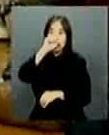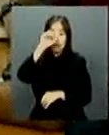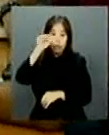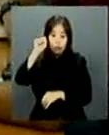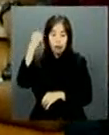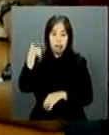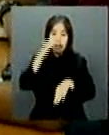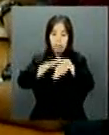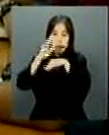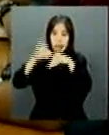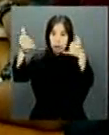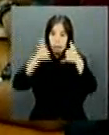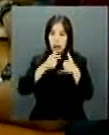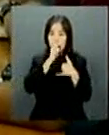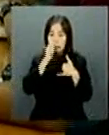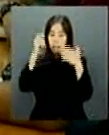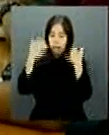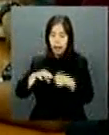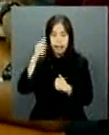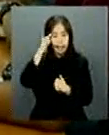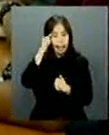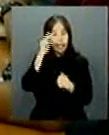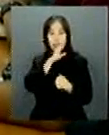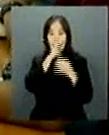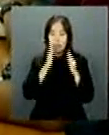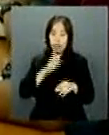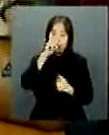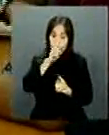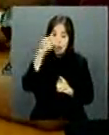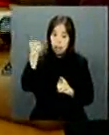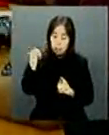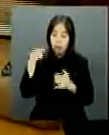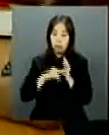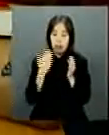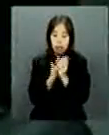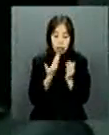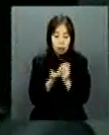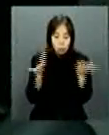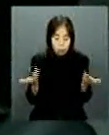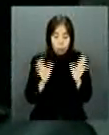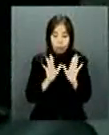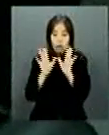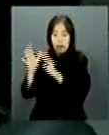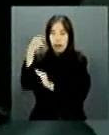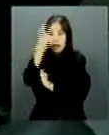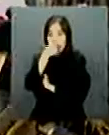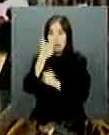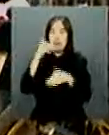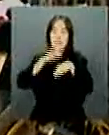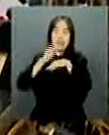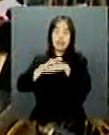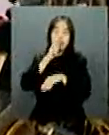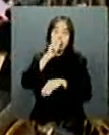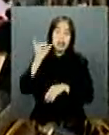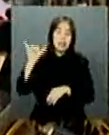รวมไปถึงการตั้งประเด็นหากผู้ตายเสียชีวิตแล้วบุคคลใดจะได้รับประโยชน์ก็ต้องเรียกสอบปากคำเพิ่มเติมกันด้วยเช่นกันนอ